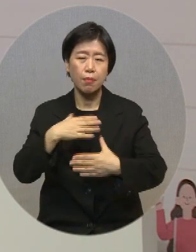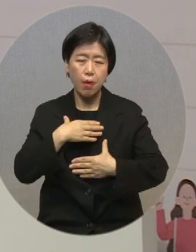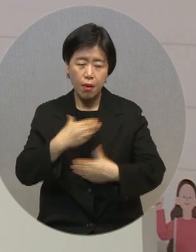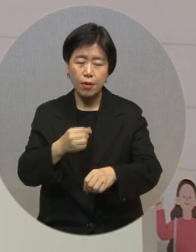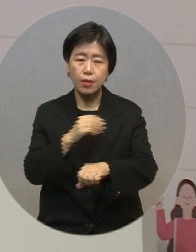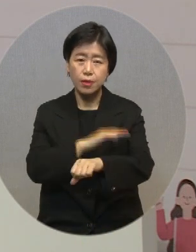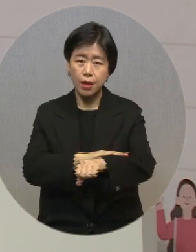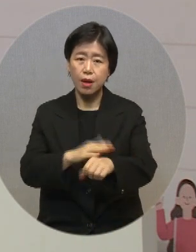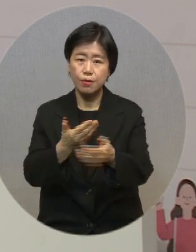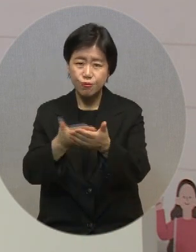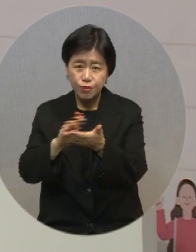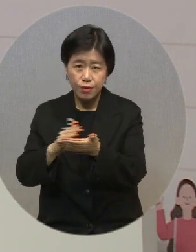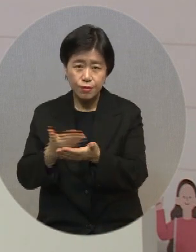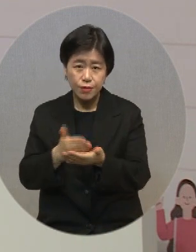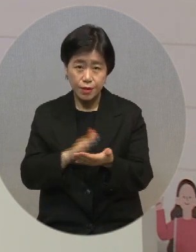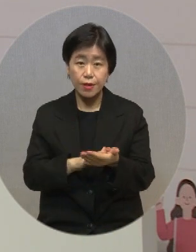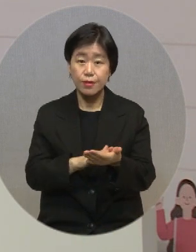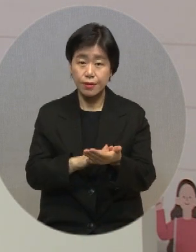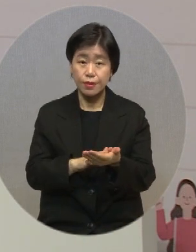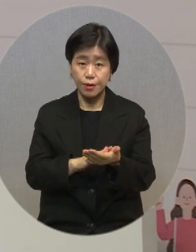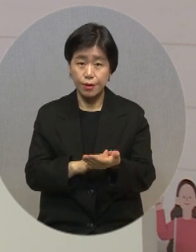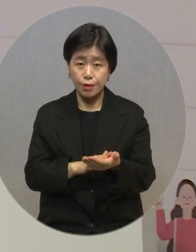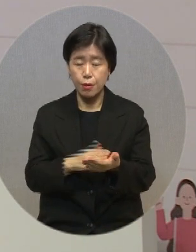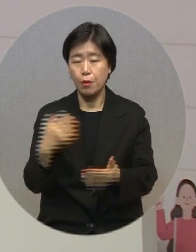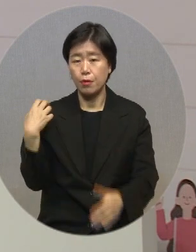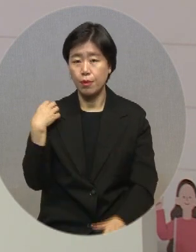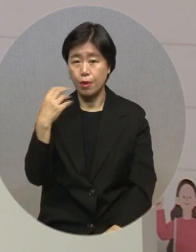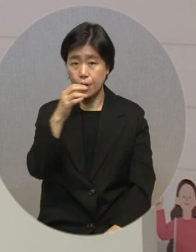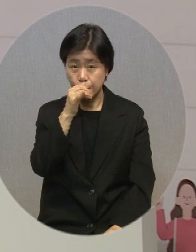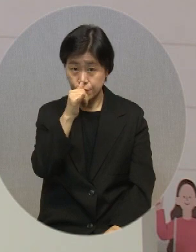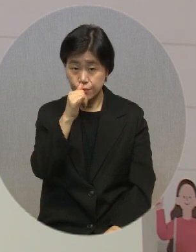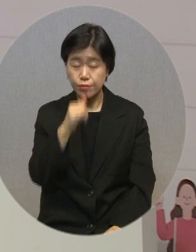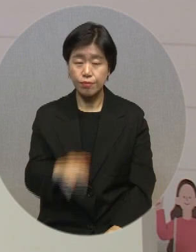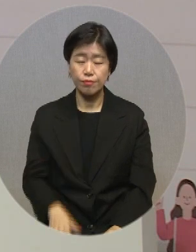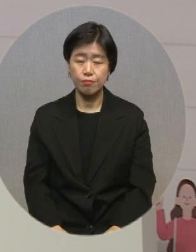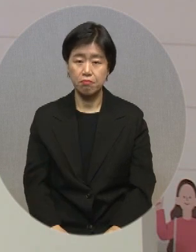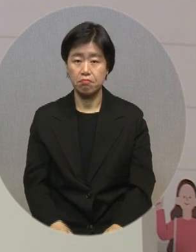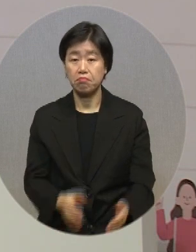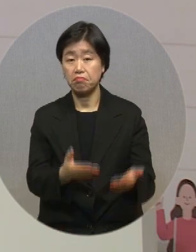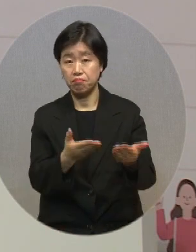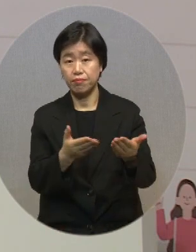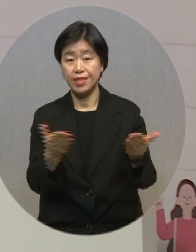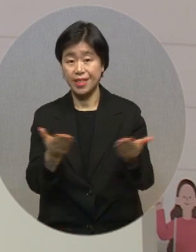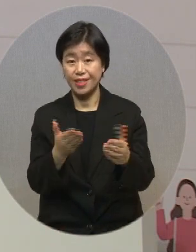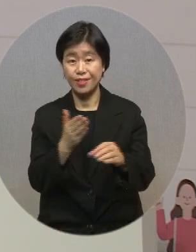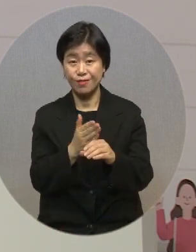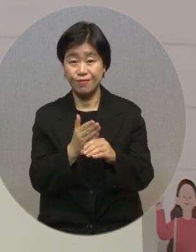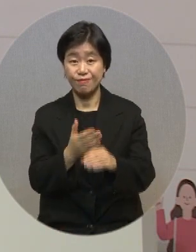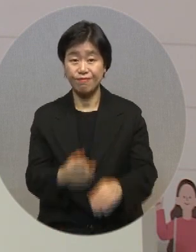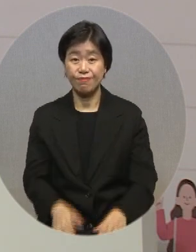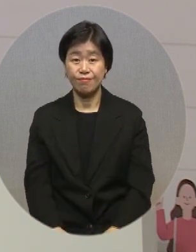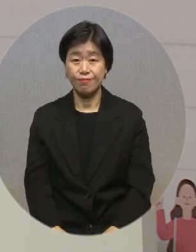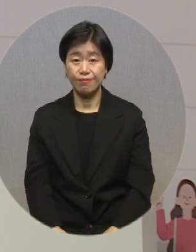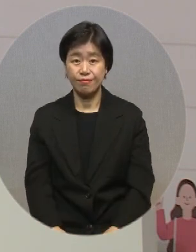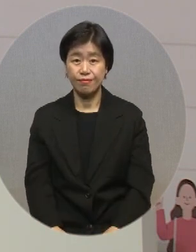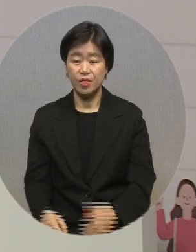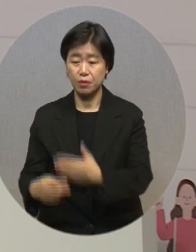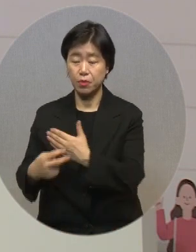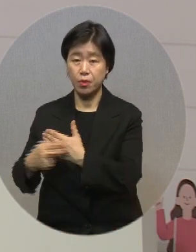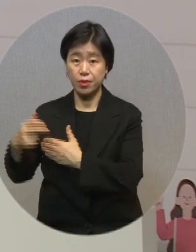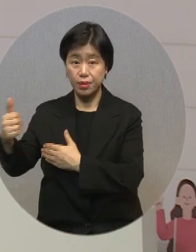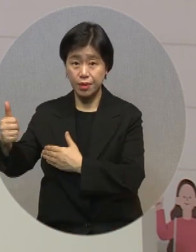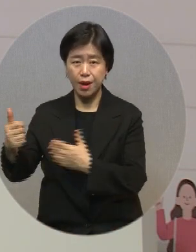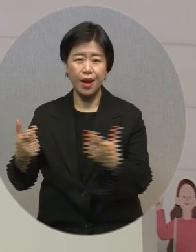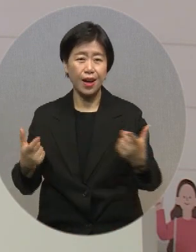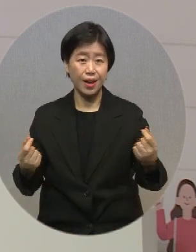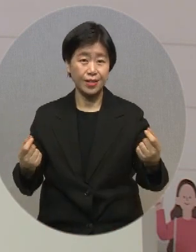이렇게 수리해 주시고 네. 또 봐주시고 네. 진단해 주시고 이렇게 아주 그 의사 선생님과 같은